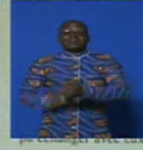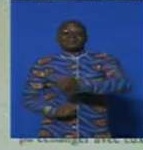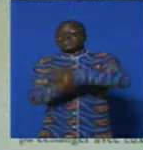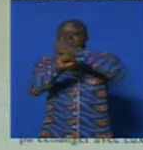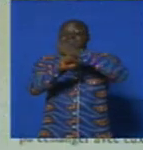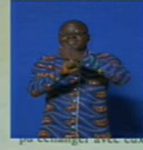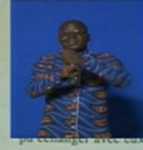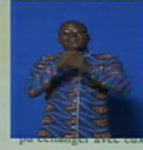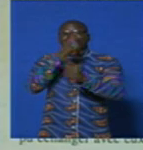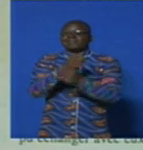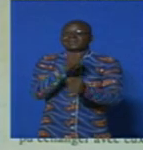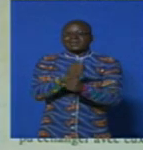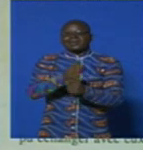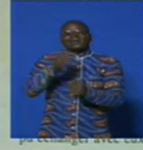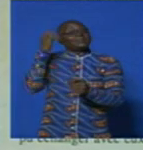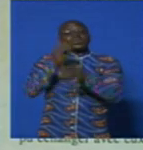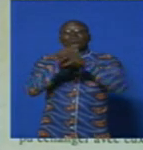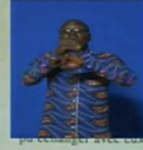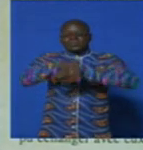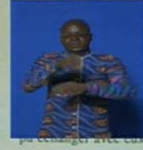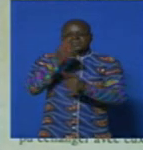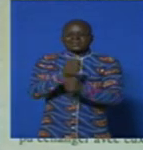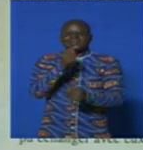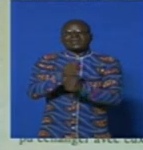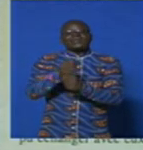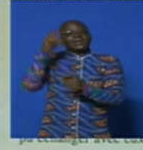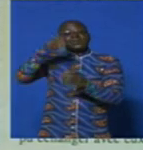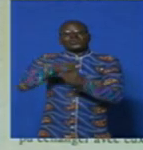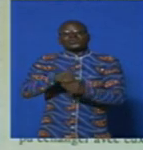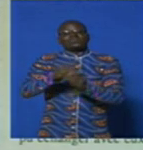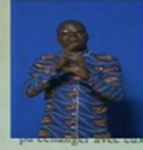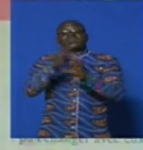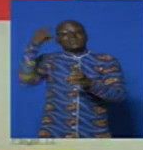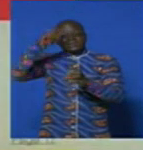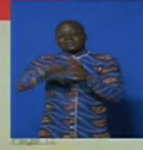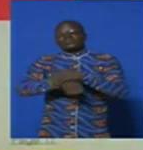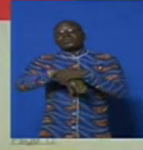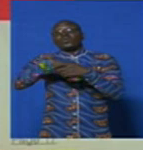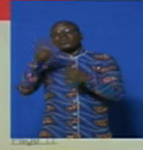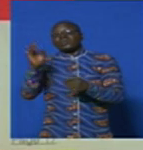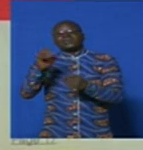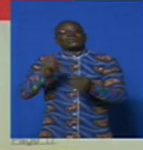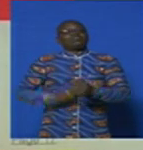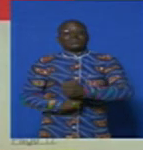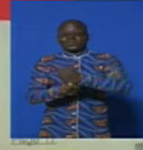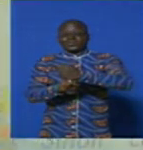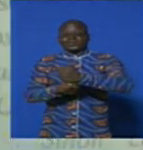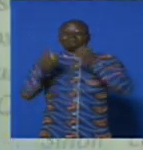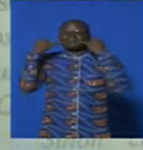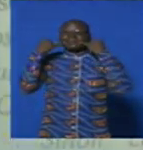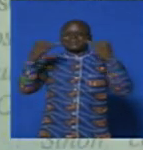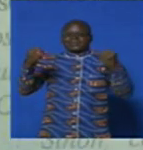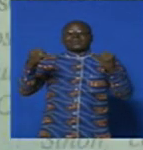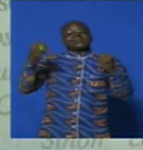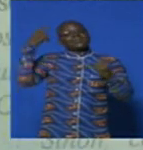Les travailleurs obligés de travailler dans une fosse sous les camions sans issue de secours. Et selon les informations du citoyen, des